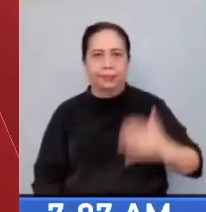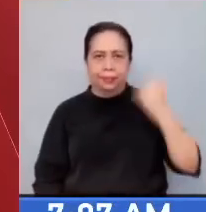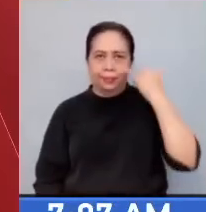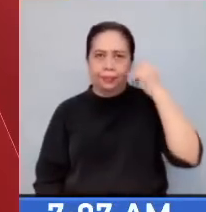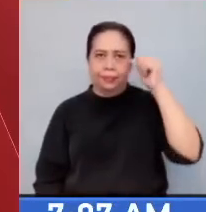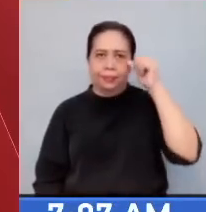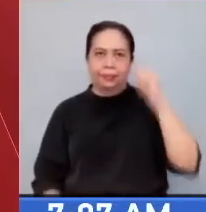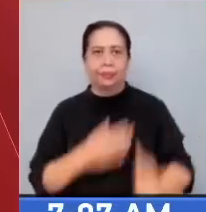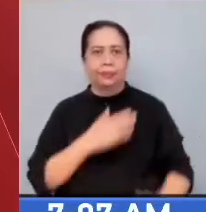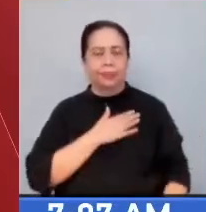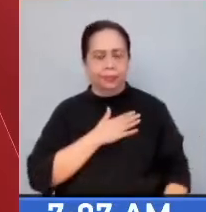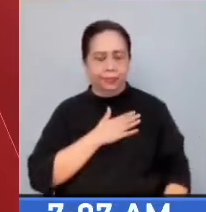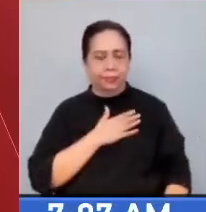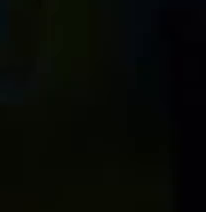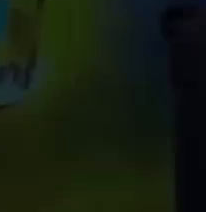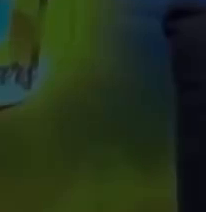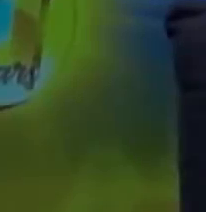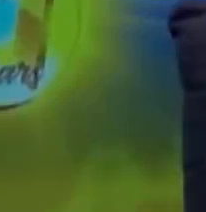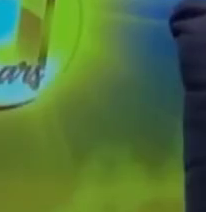sa Pilipinas.